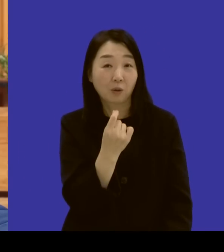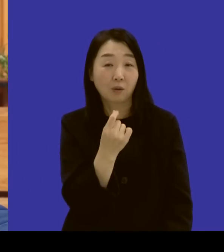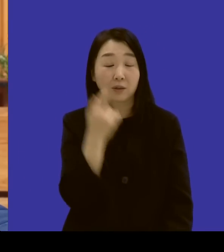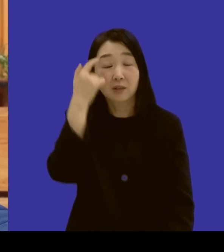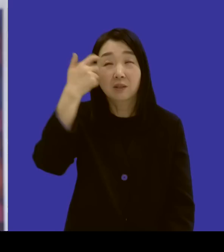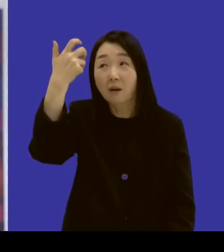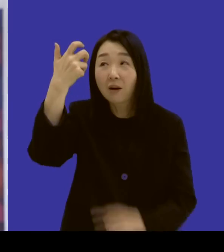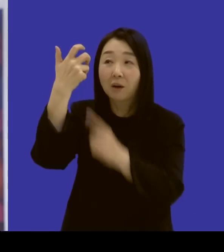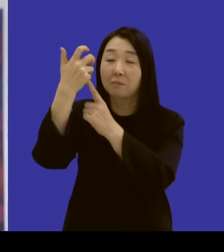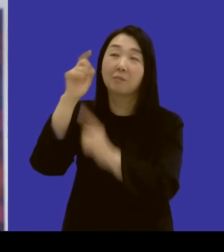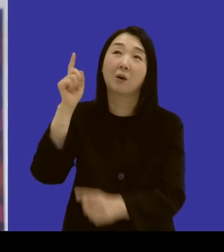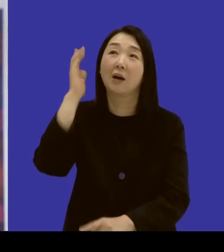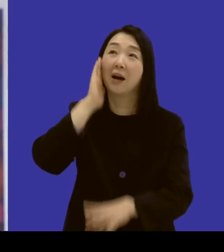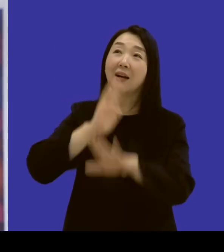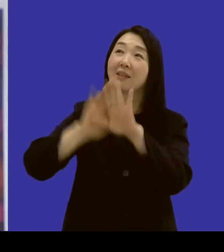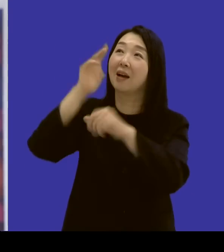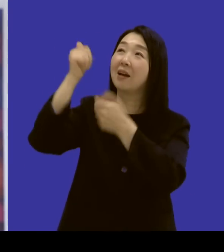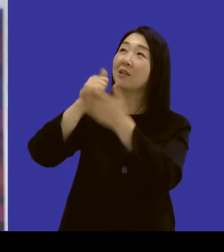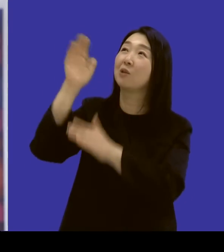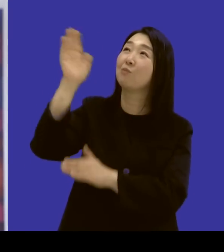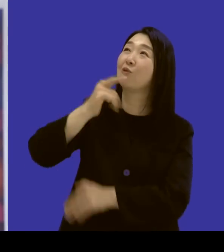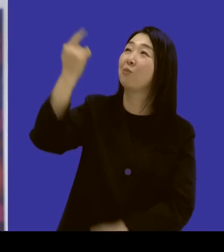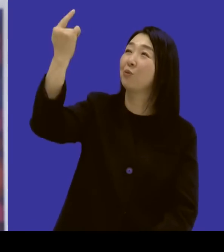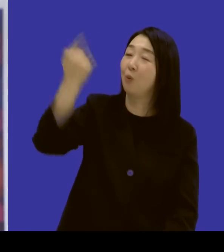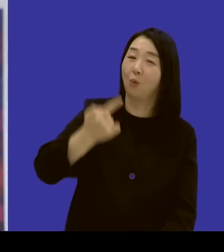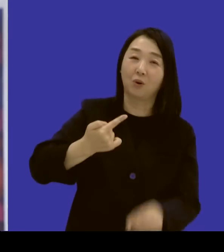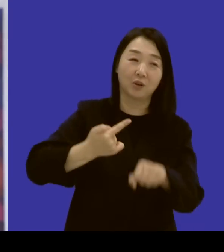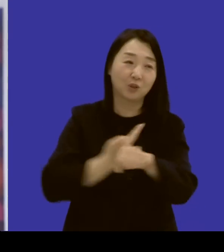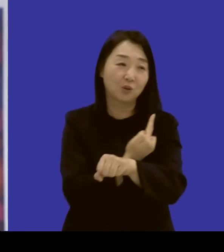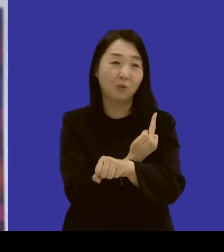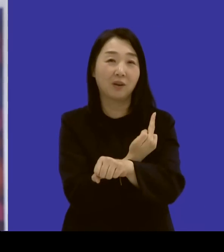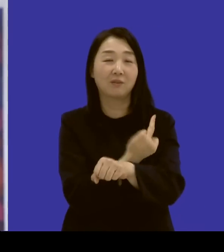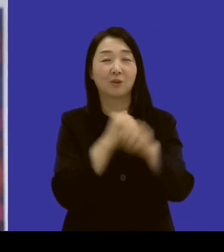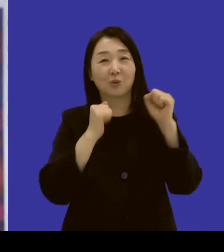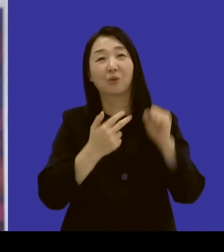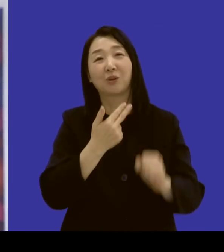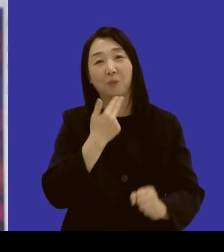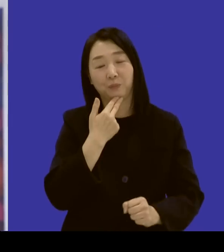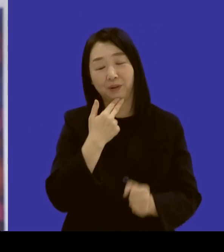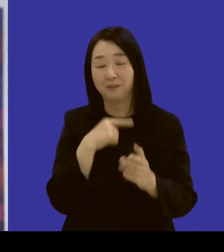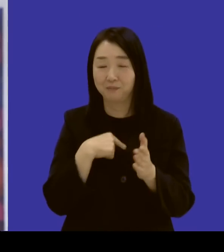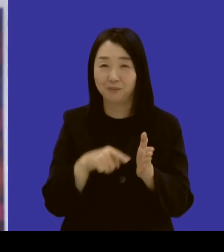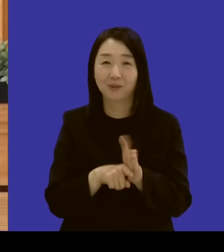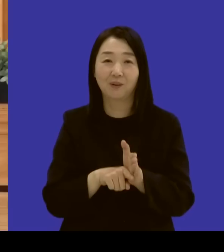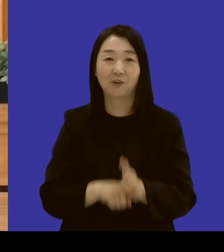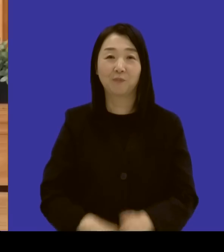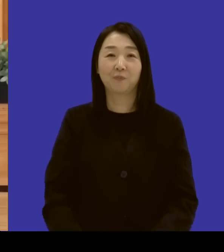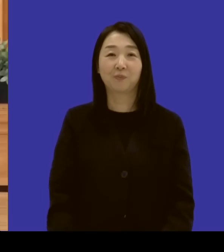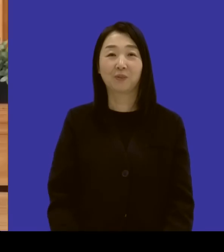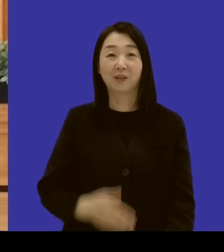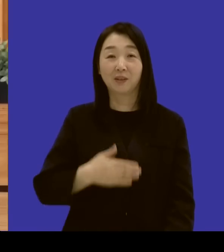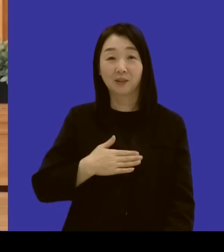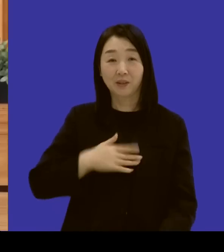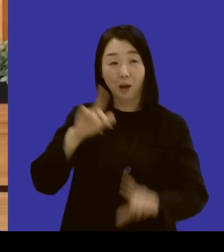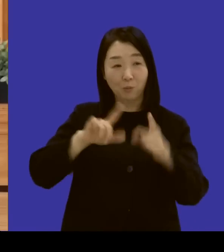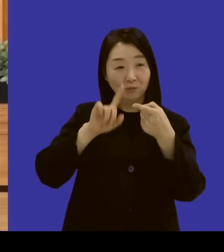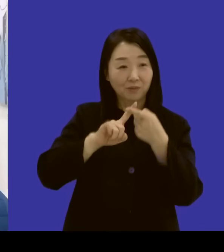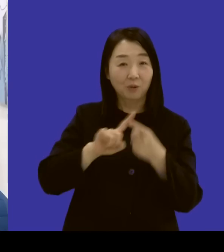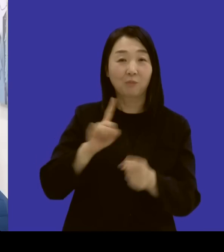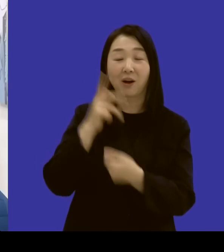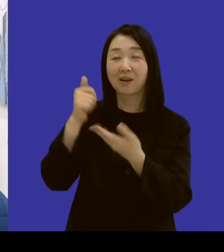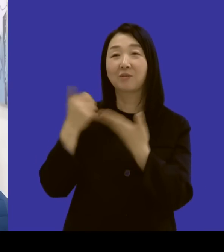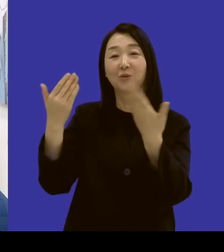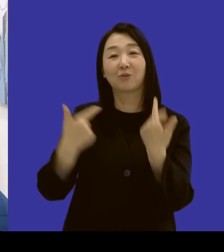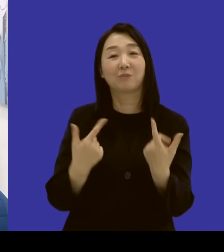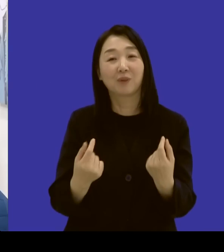영감이라는 것은 하늘에서 하나님으로부터 내려온 것 외에는 존재하지 않는다고 저는 믿거든요. 사실 내가 나된 것도 역시 하나님께서 맞아요.